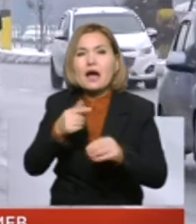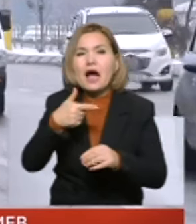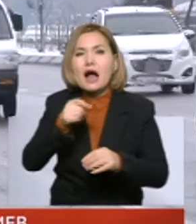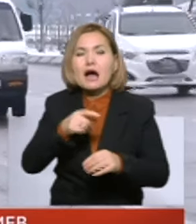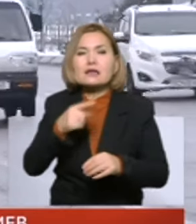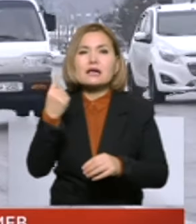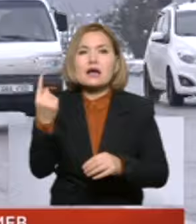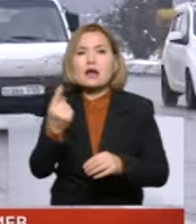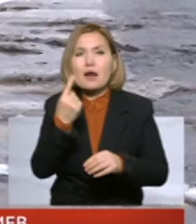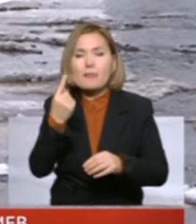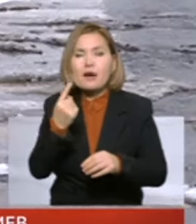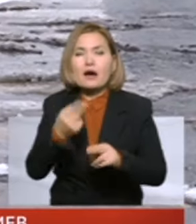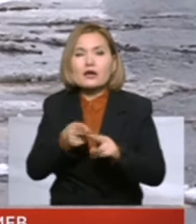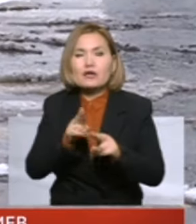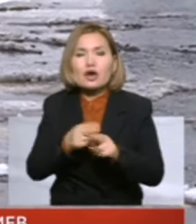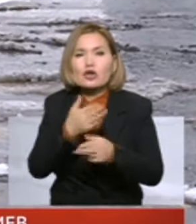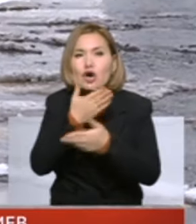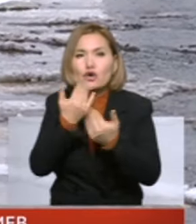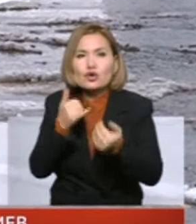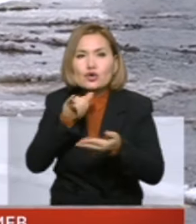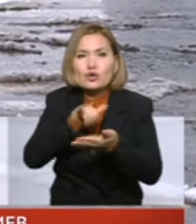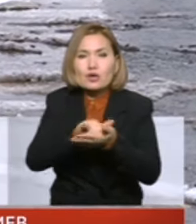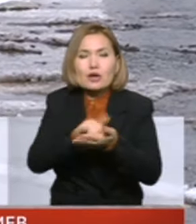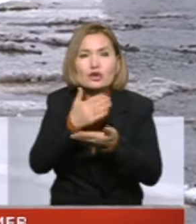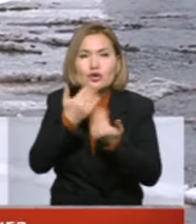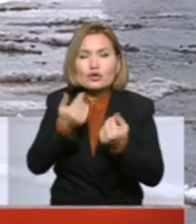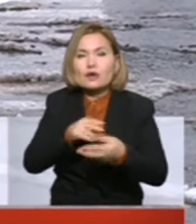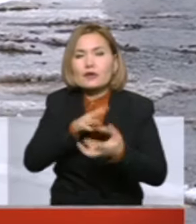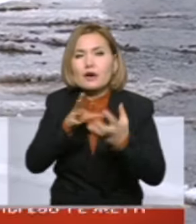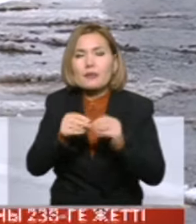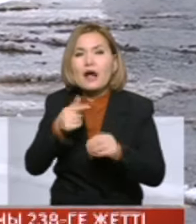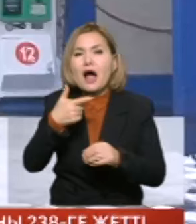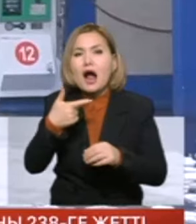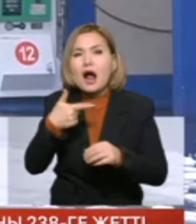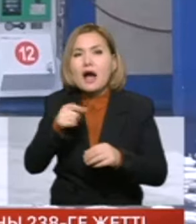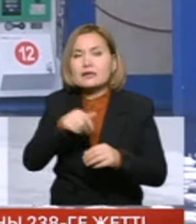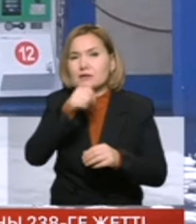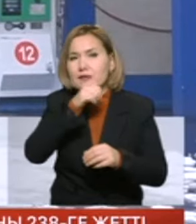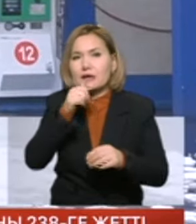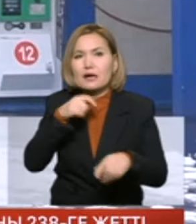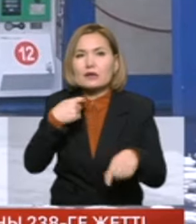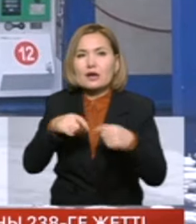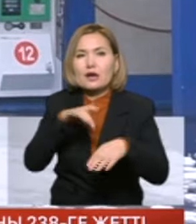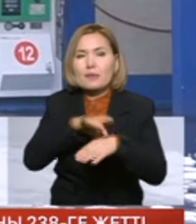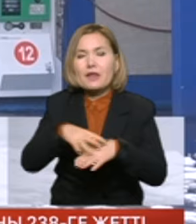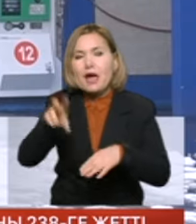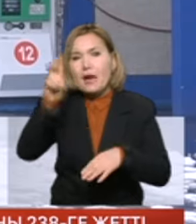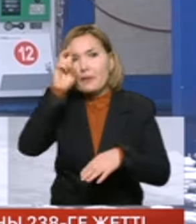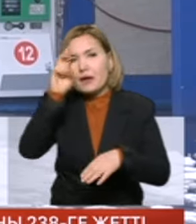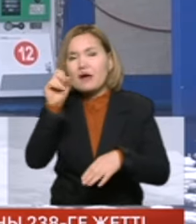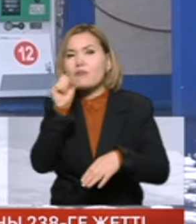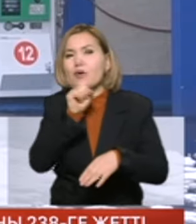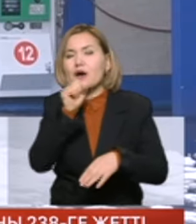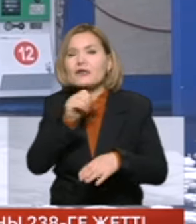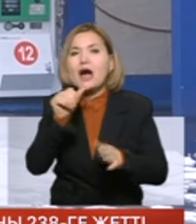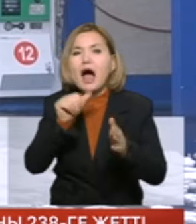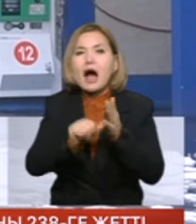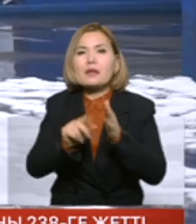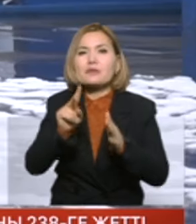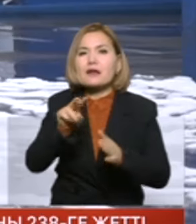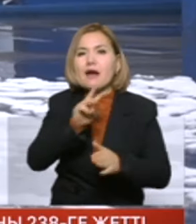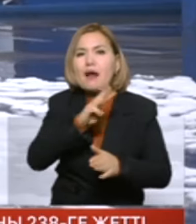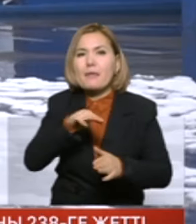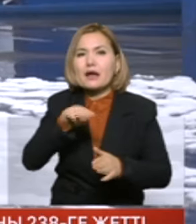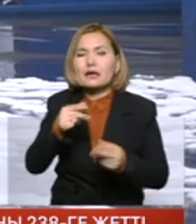есептеуіш құралға жалғанбаған жел арқылы сұйық отынның заңсыз сатылғаны белгілі болды. Мемлекетке келтірілген шығын 62